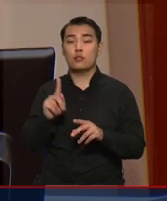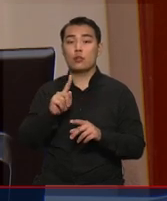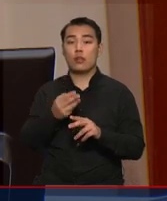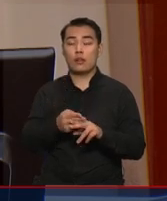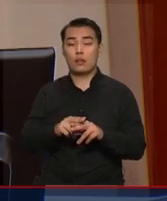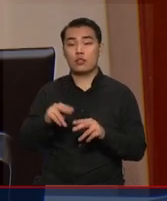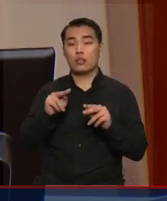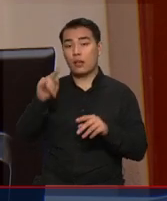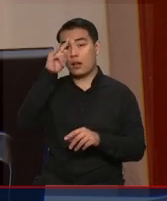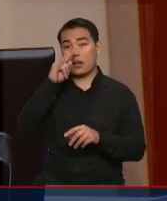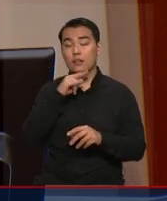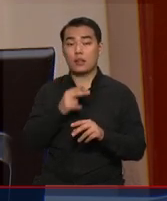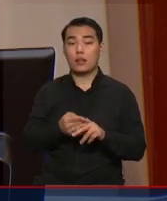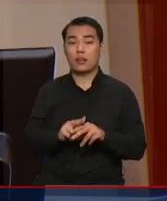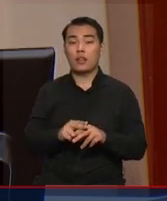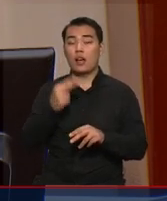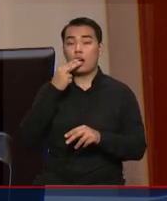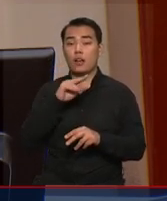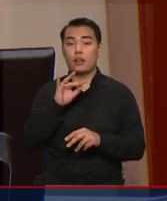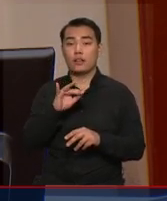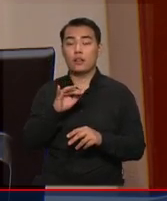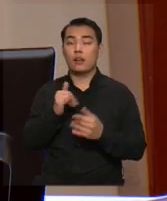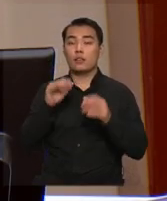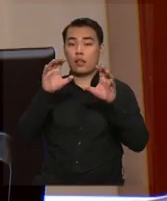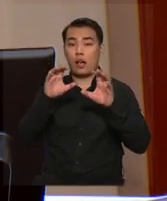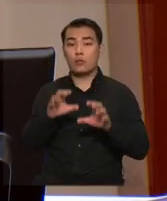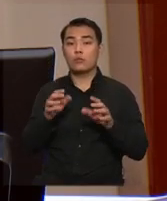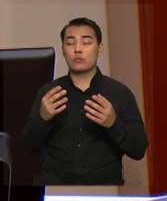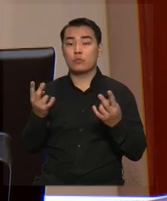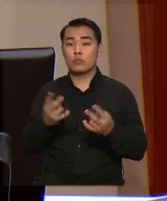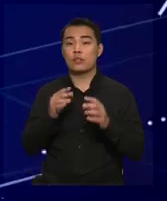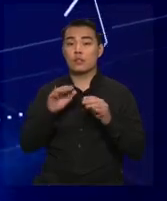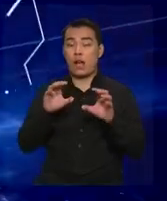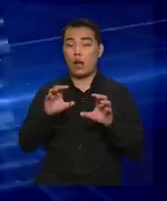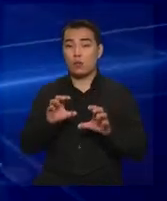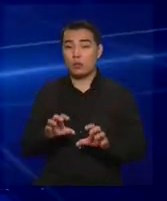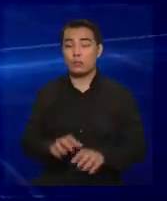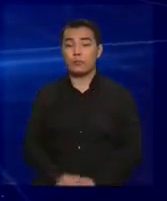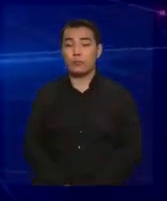әділетті Қазақстанның негізі сапалы әрі қоғамға қажетті заңдар.